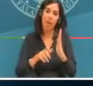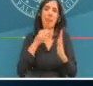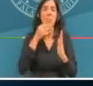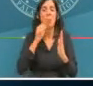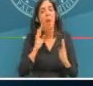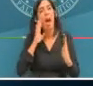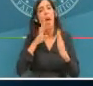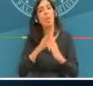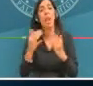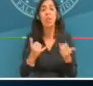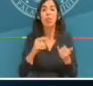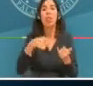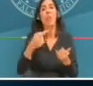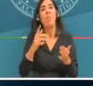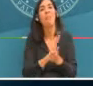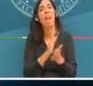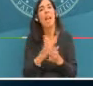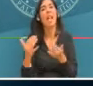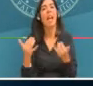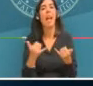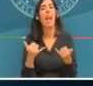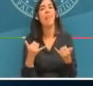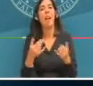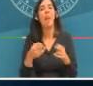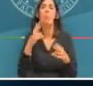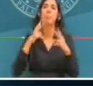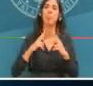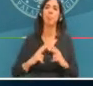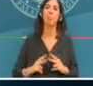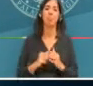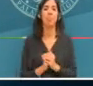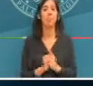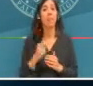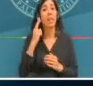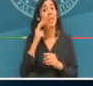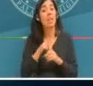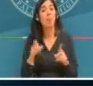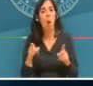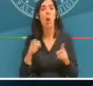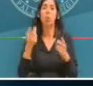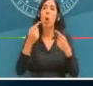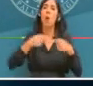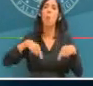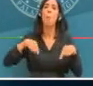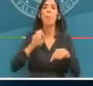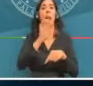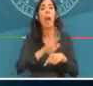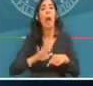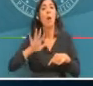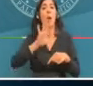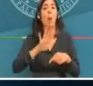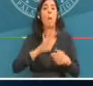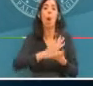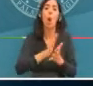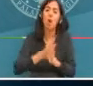contratti vari contratti che prevedono già dicembre l'arrivo delle nuove delle prime dosi